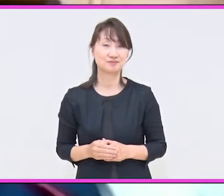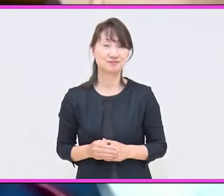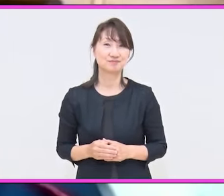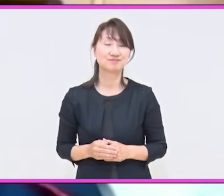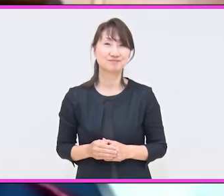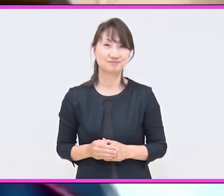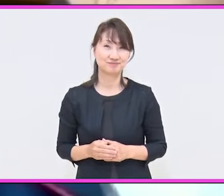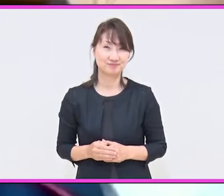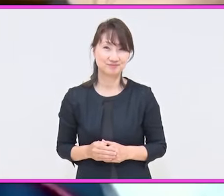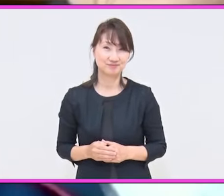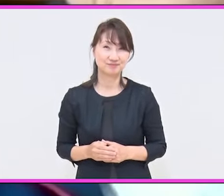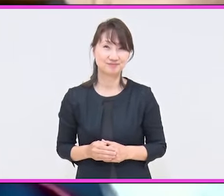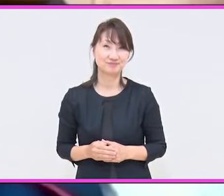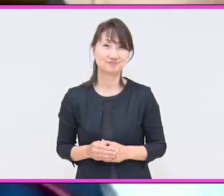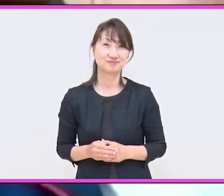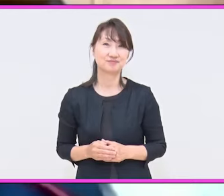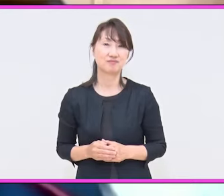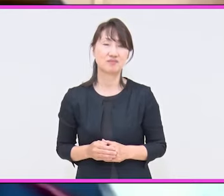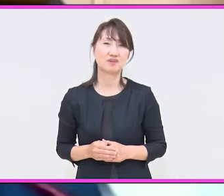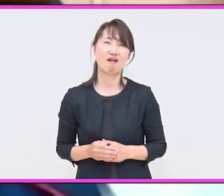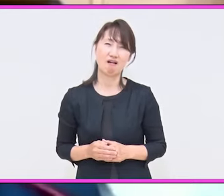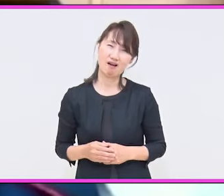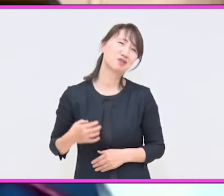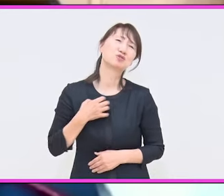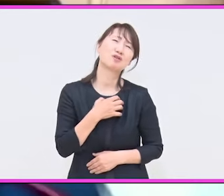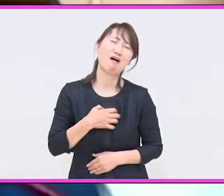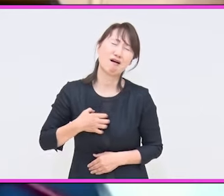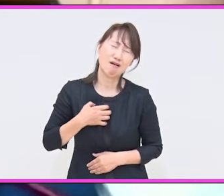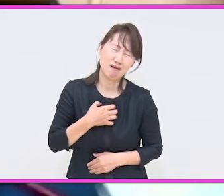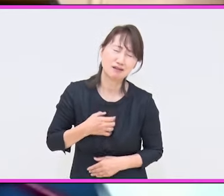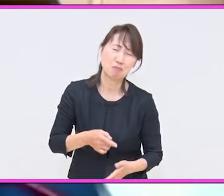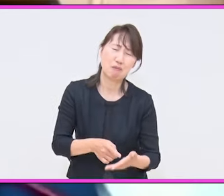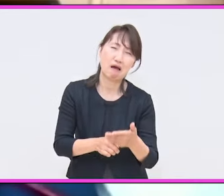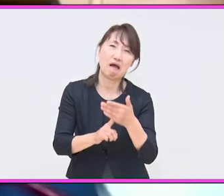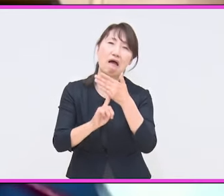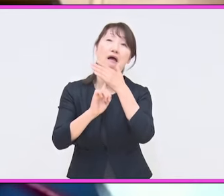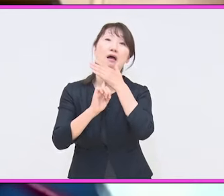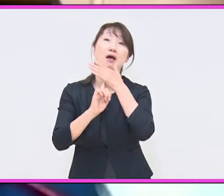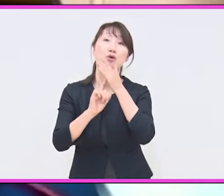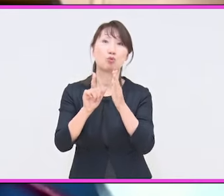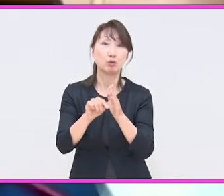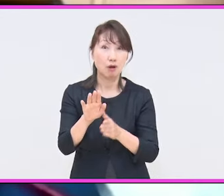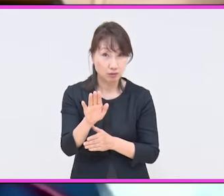はい。辛くてくじけそうになった時はないですか？